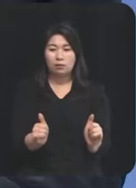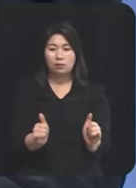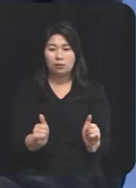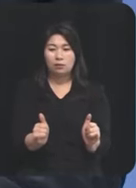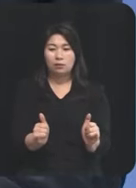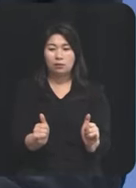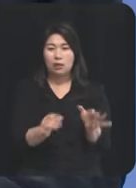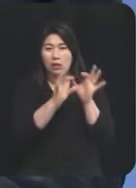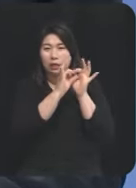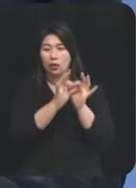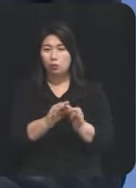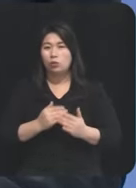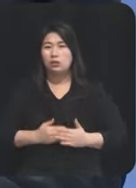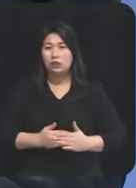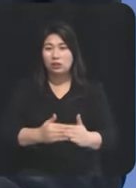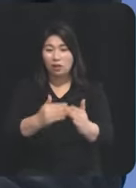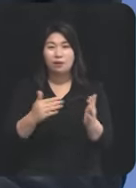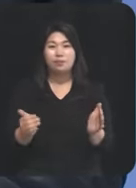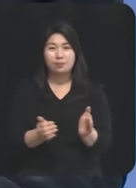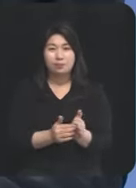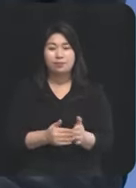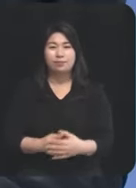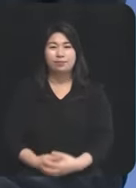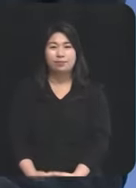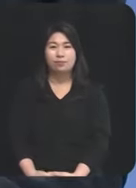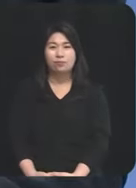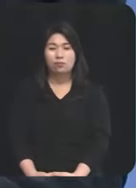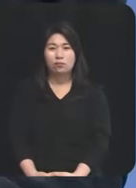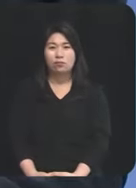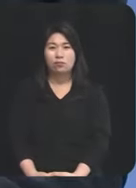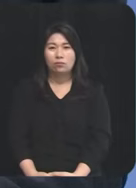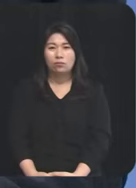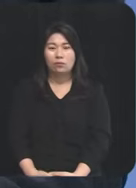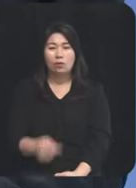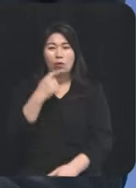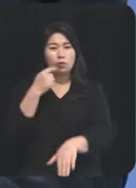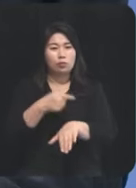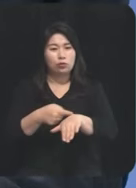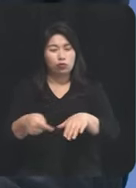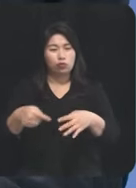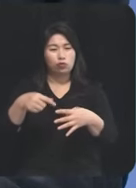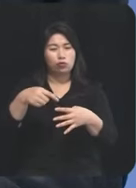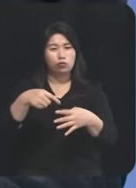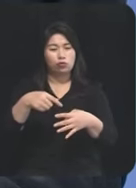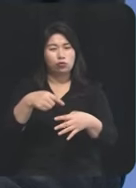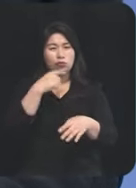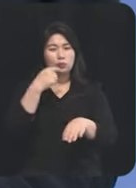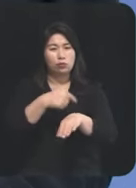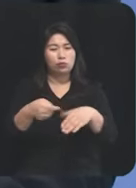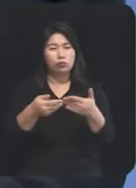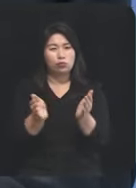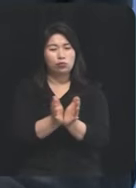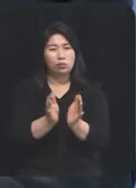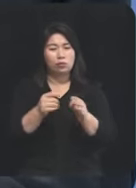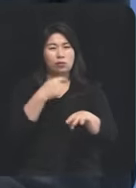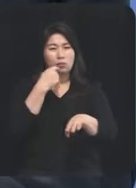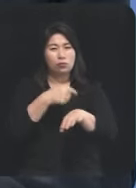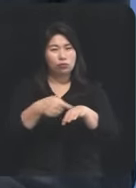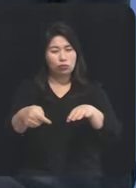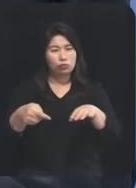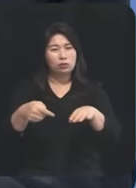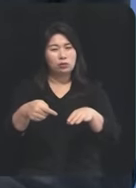공론이 계속 진행되어 왔었거든요. 네네. 그래서 나름대로 수기형 민주주의 과정을 거쳐왔는데 또다시